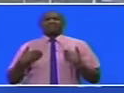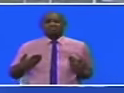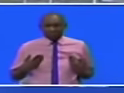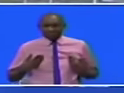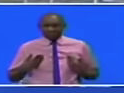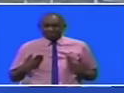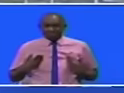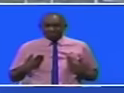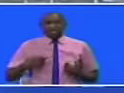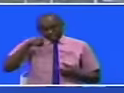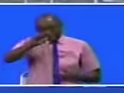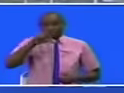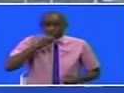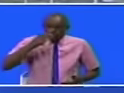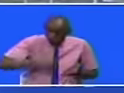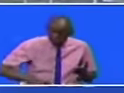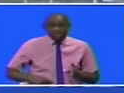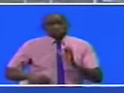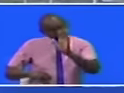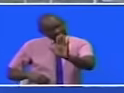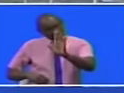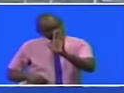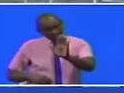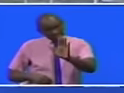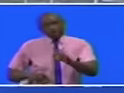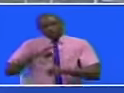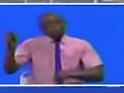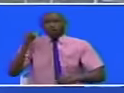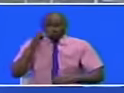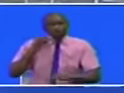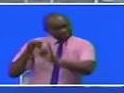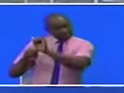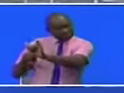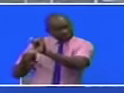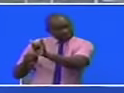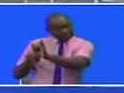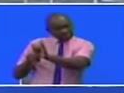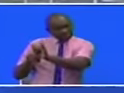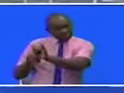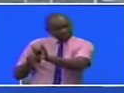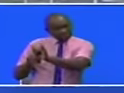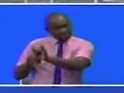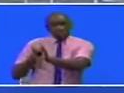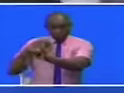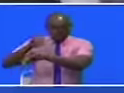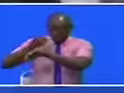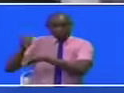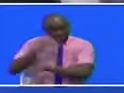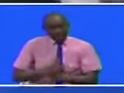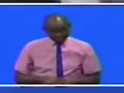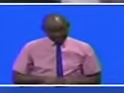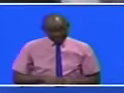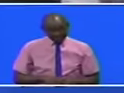Na wakasema sisi tuwe, turuti tu nyumbani, eti watatuita.